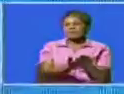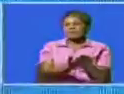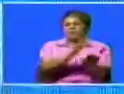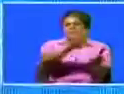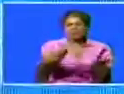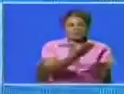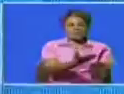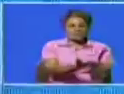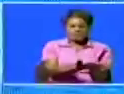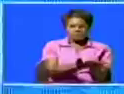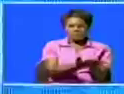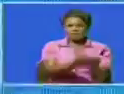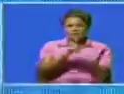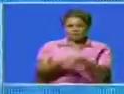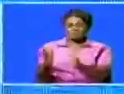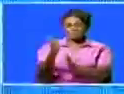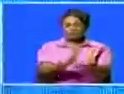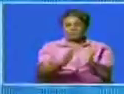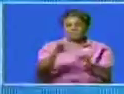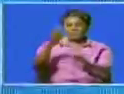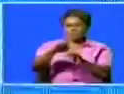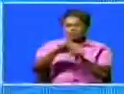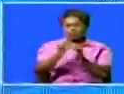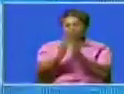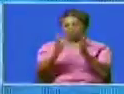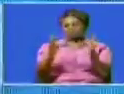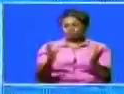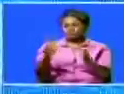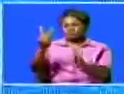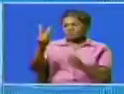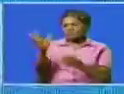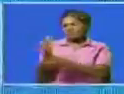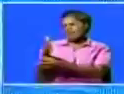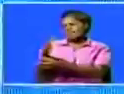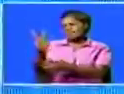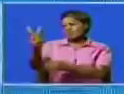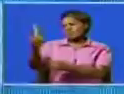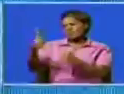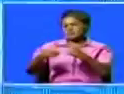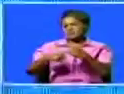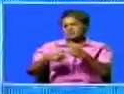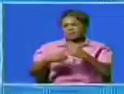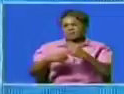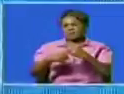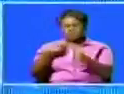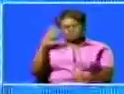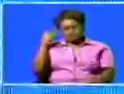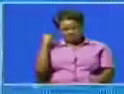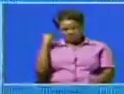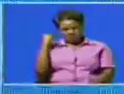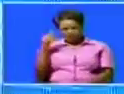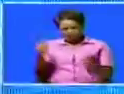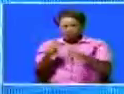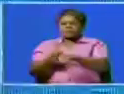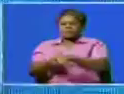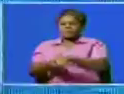ziweze kuingia katika matayarisho ya uchaguzi mkuu wa siku ya Alhamisi tarehe 26. Mtazamaji, naarifiwa kwamba katika muda